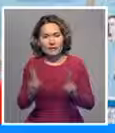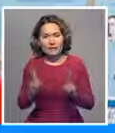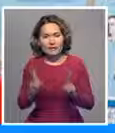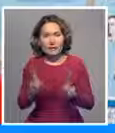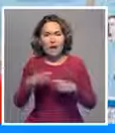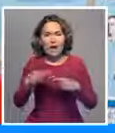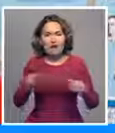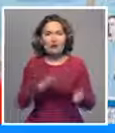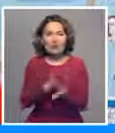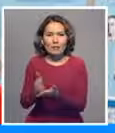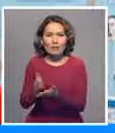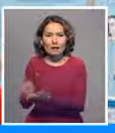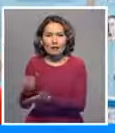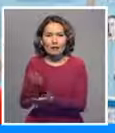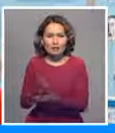бағыт болуы мүмкін.